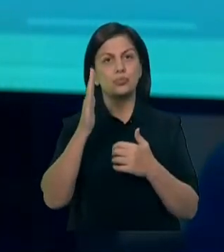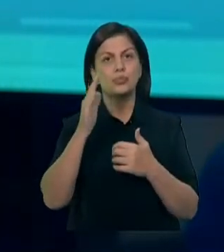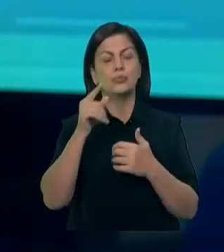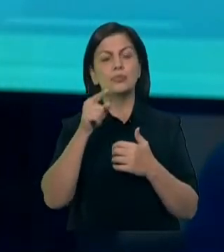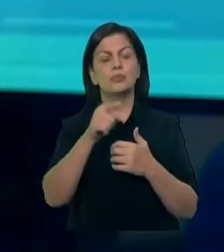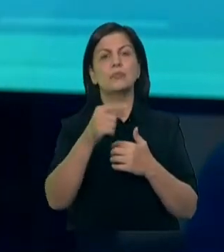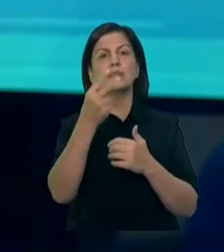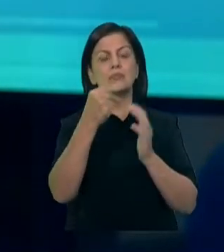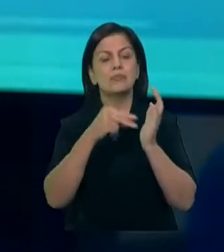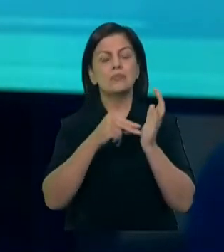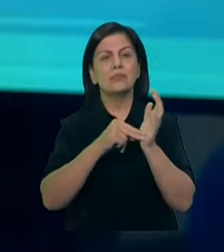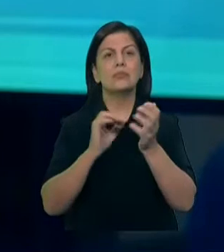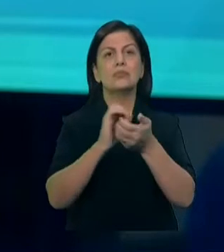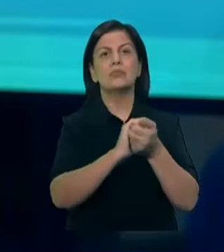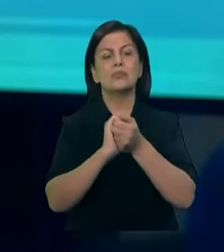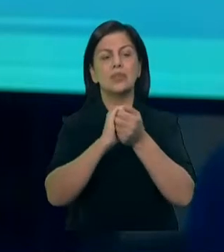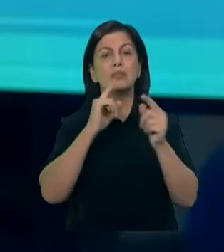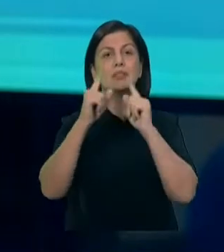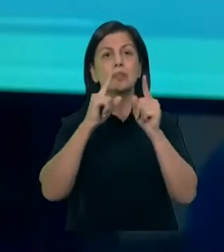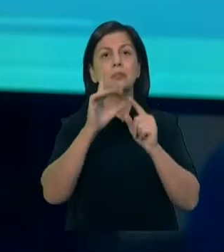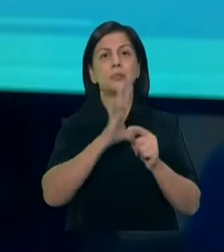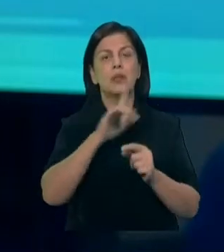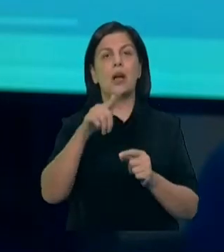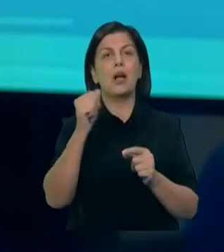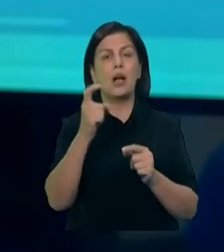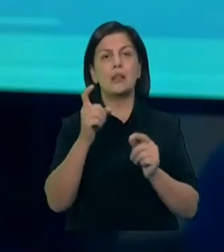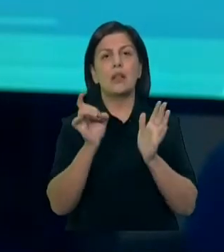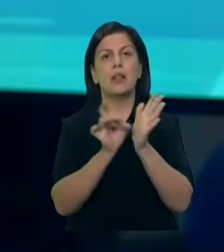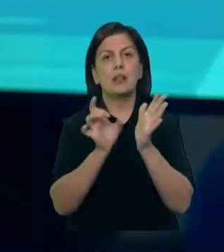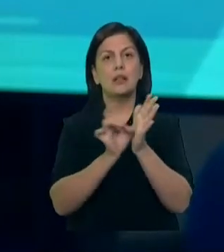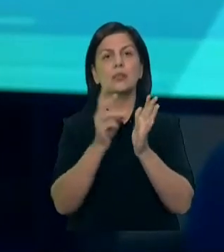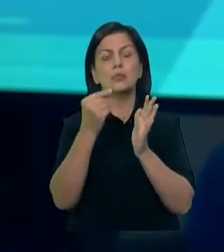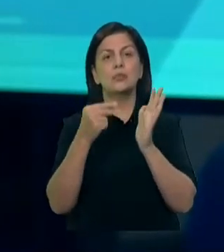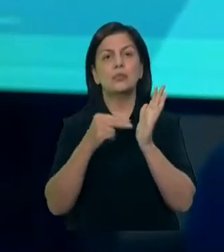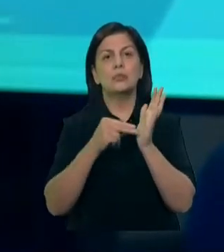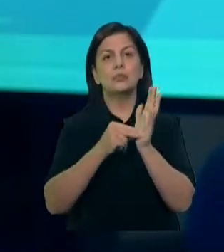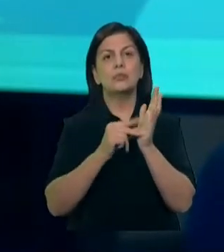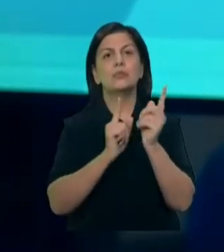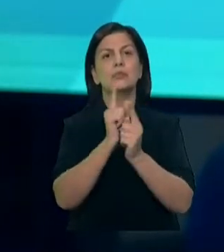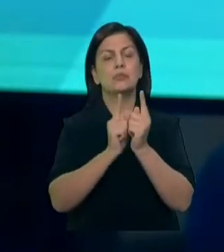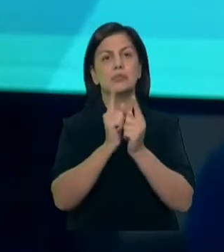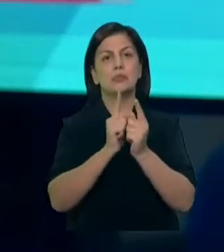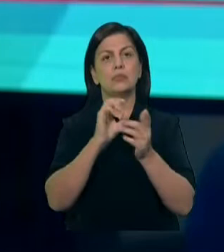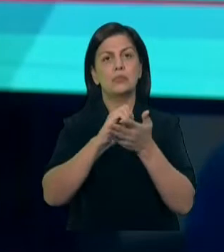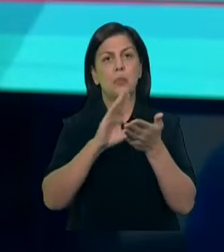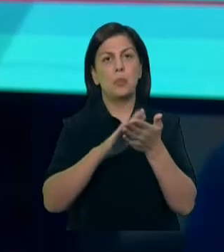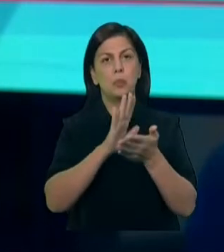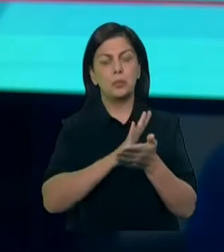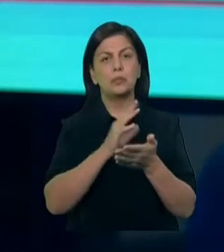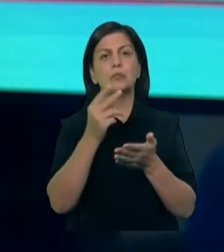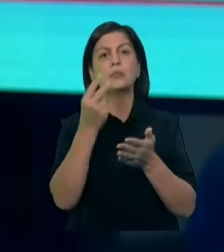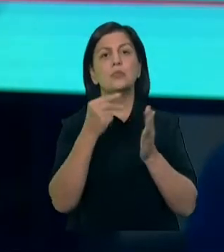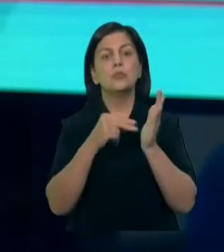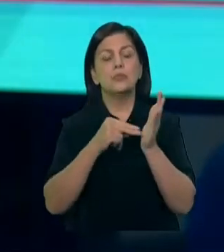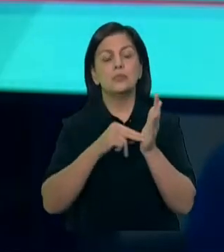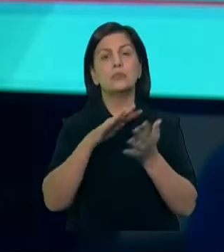Tarif Şurasının bugün keçirilən iclasında qazın və elektrik enerjisinin qiymətlərində dəyişiklik edilib.